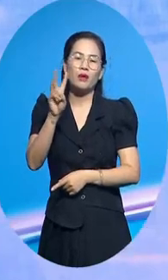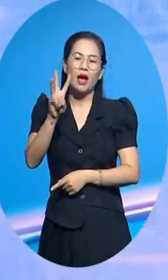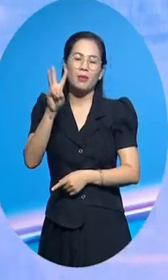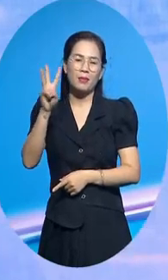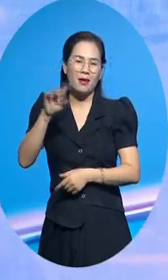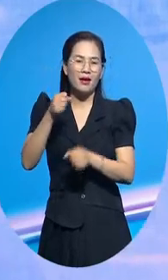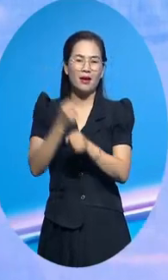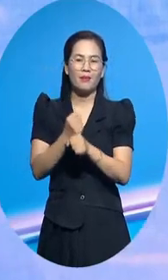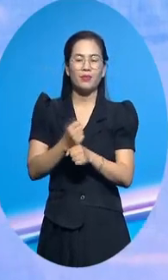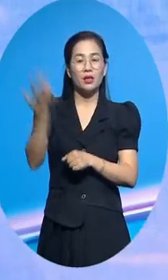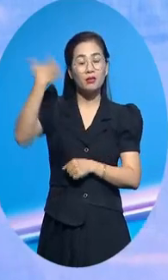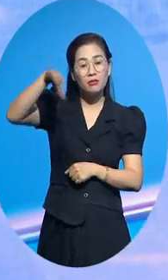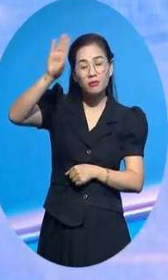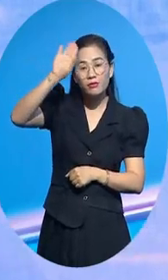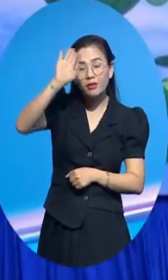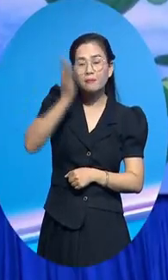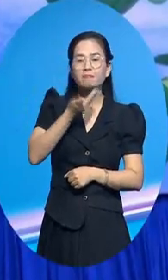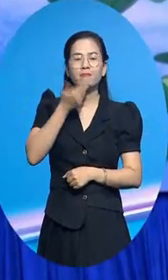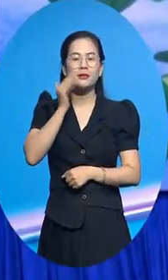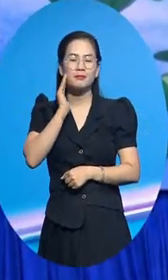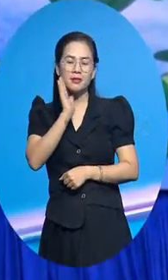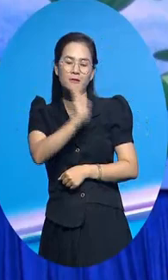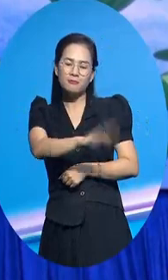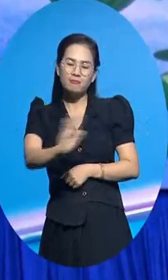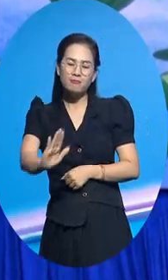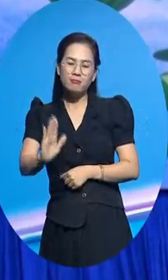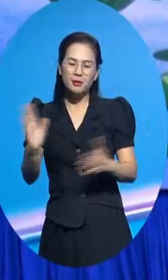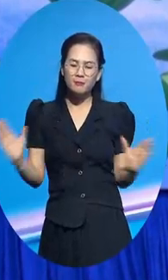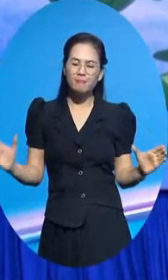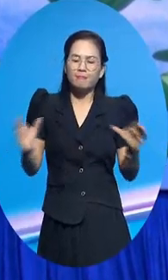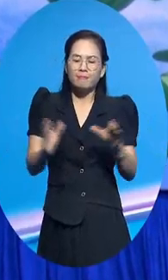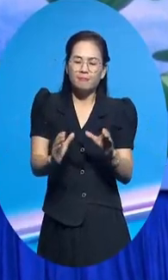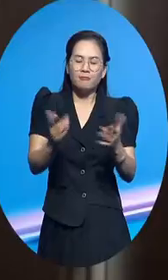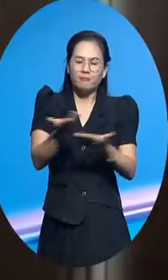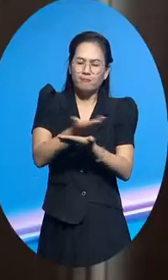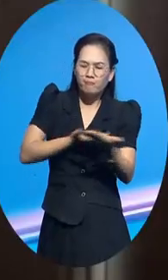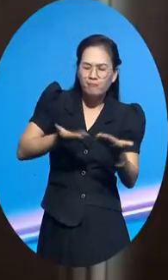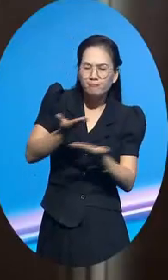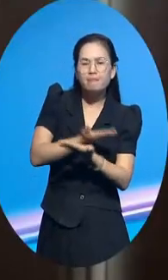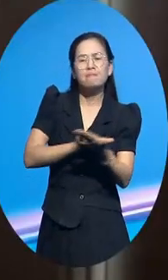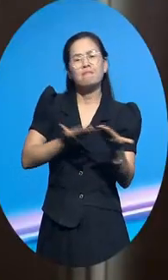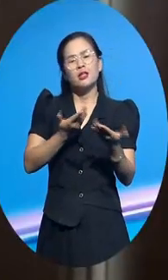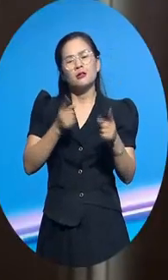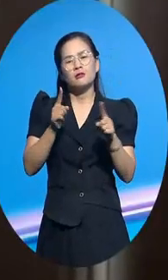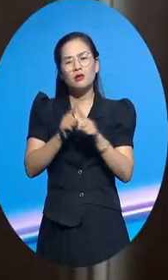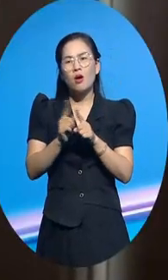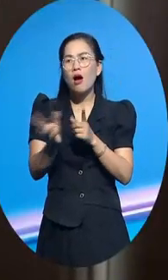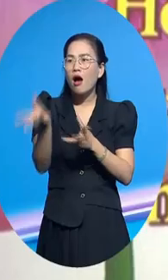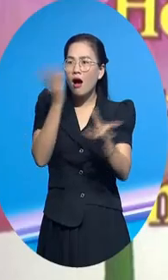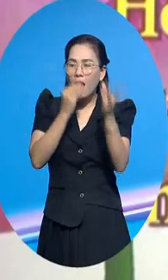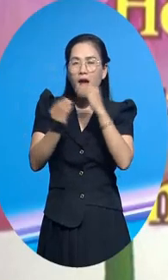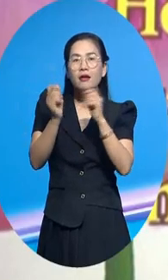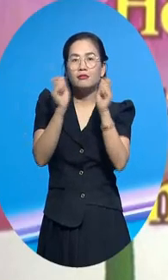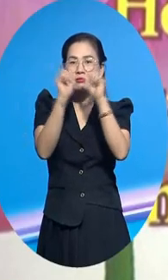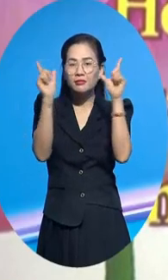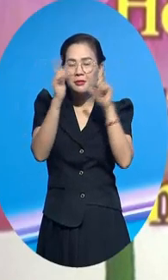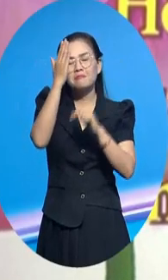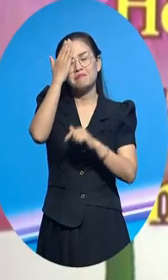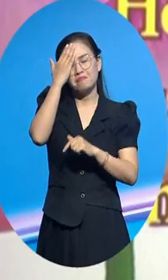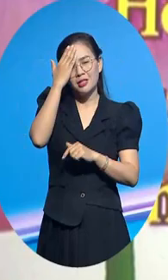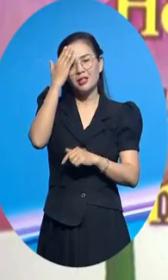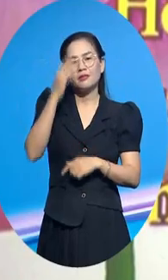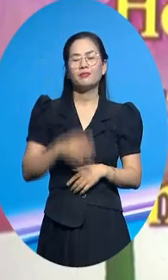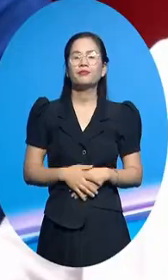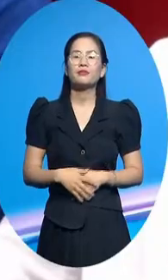cô, phụ huynh cùng các em học sinh ôn lại những mẩu chuyện về phong cách của Bác để cùng nhắc nhở nhau học tập và làm theo. Thạc